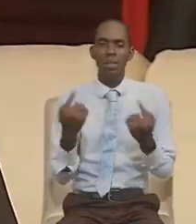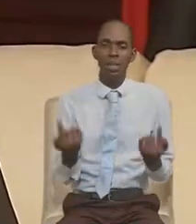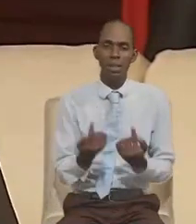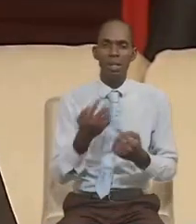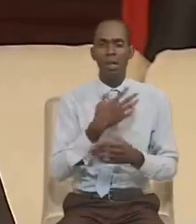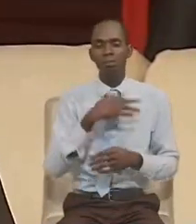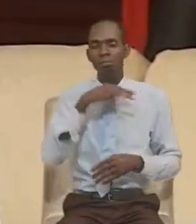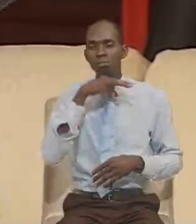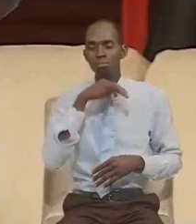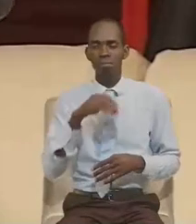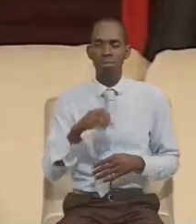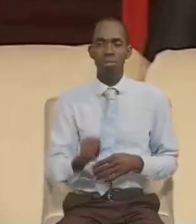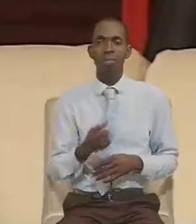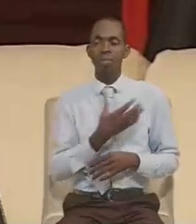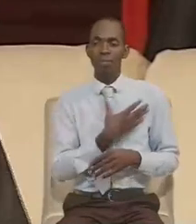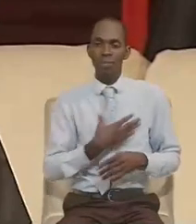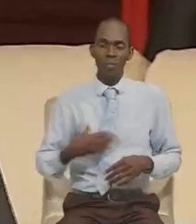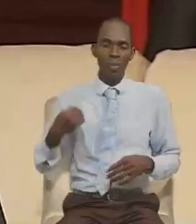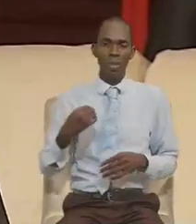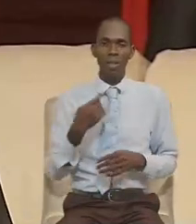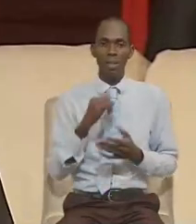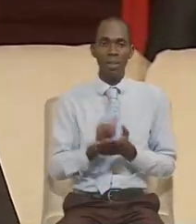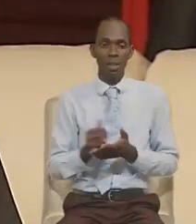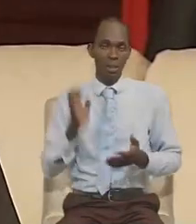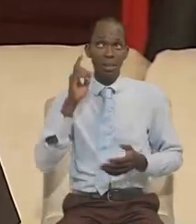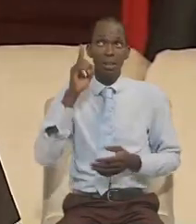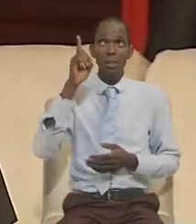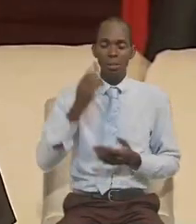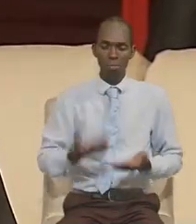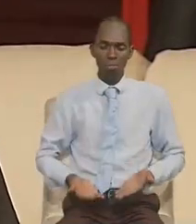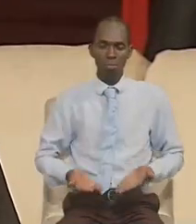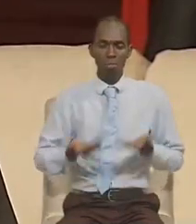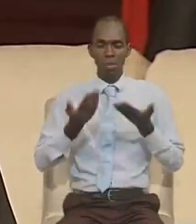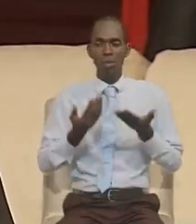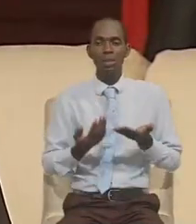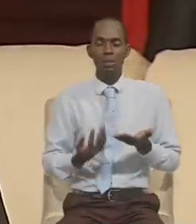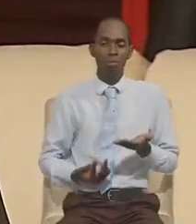ici, il ramène ceux qui sont morts à la vie.